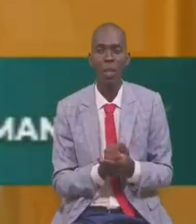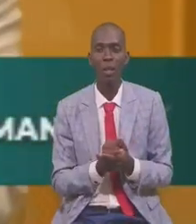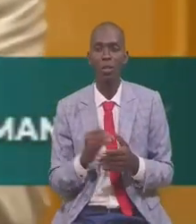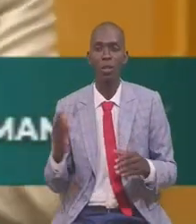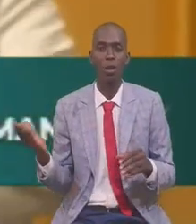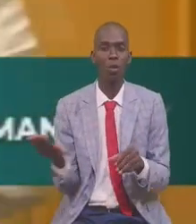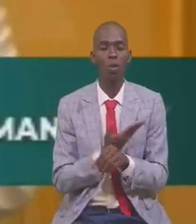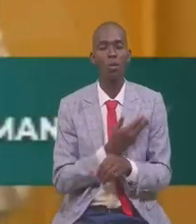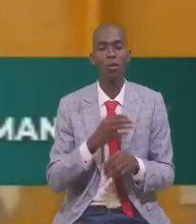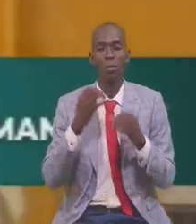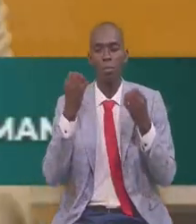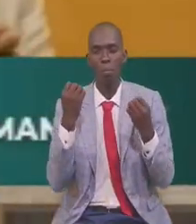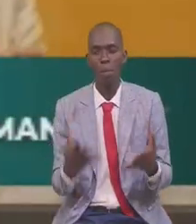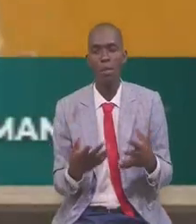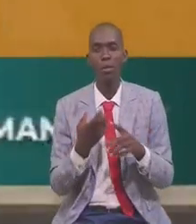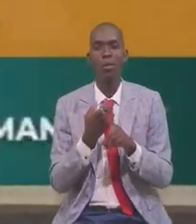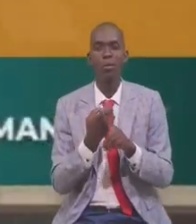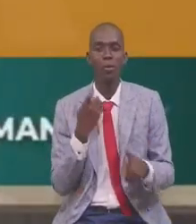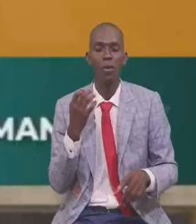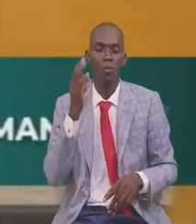qui séparent plusieurs.